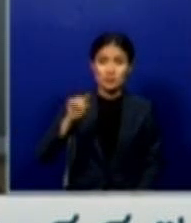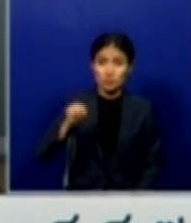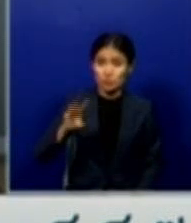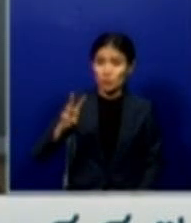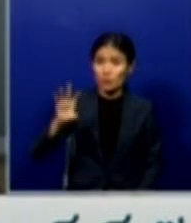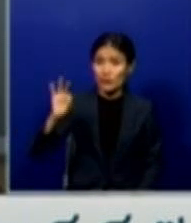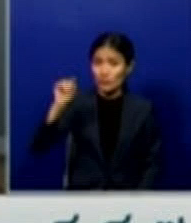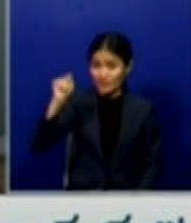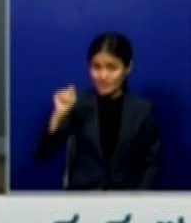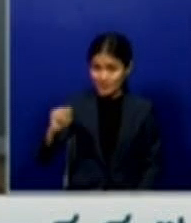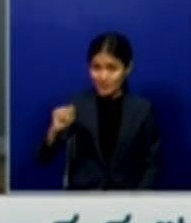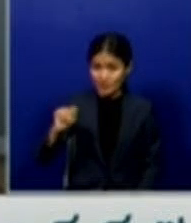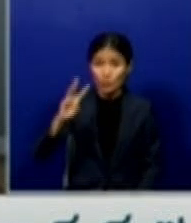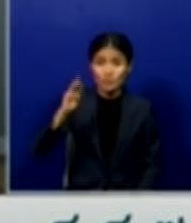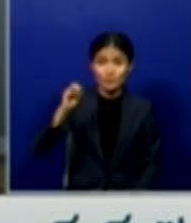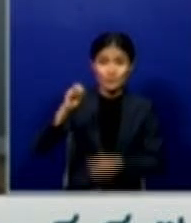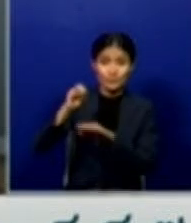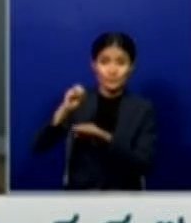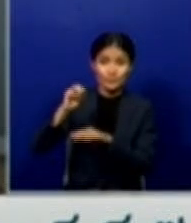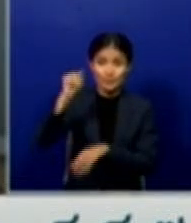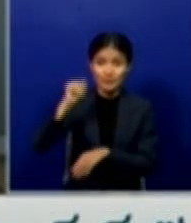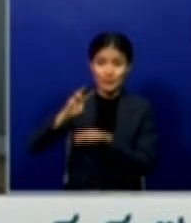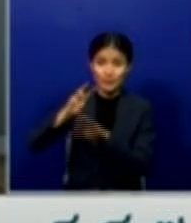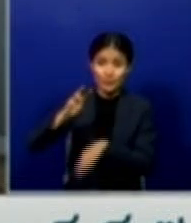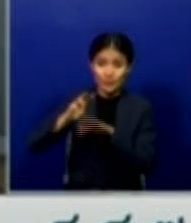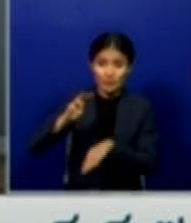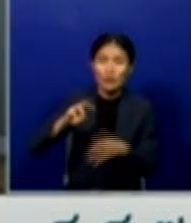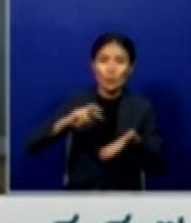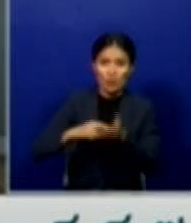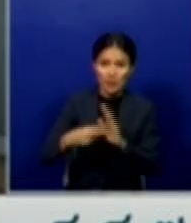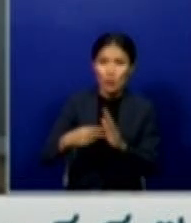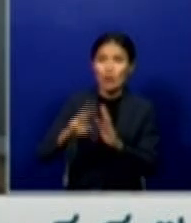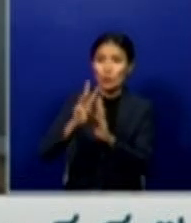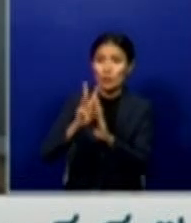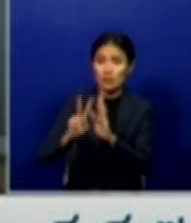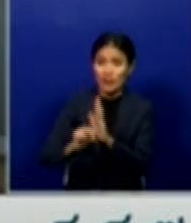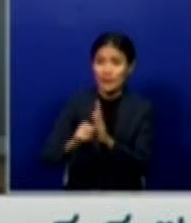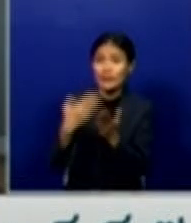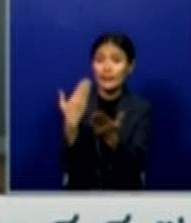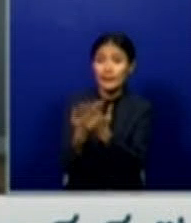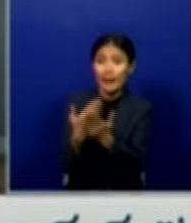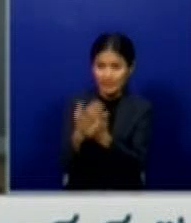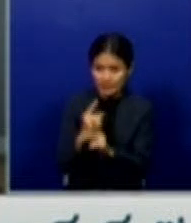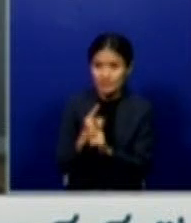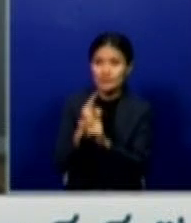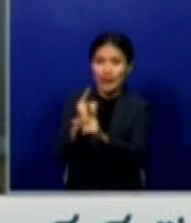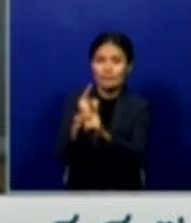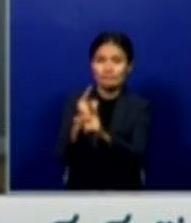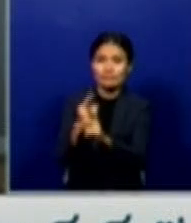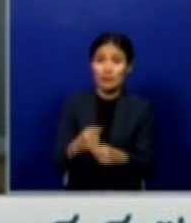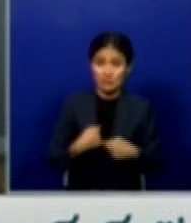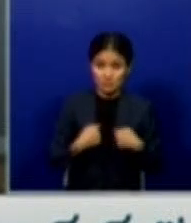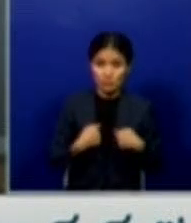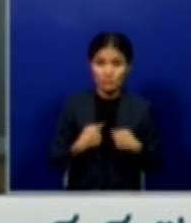57.96% ต่ำกว่า 60% และถือว่านี่คือการรักษาวินัยการคลังนะครับผมเองเป็นคนหนึ่งที่พยายามผ